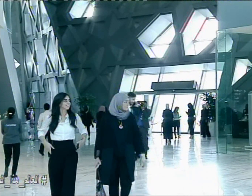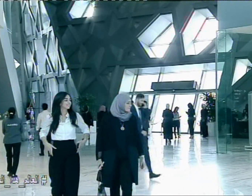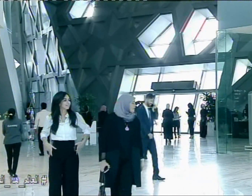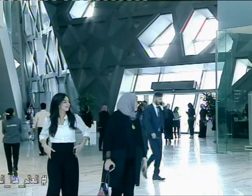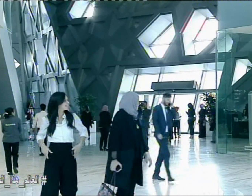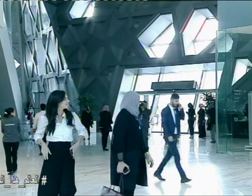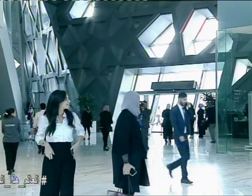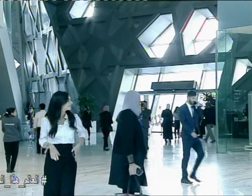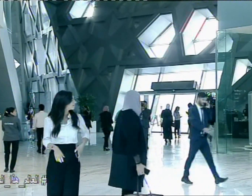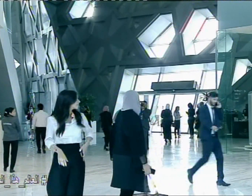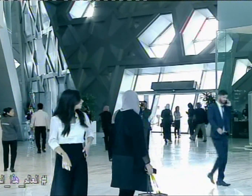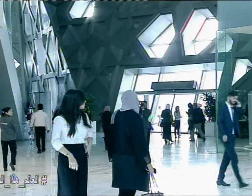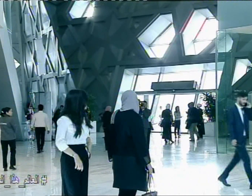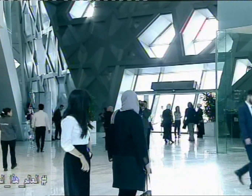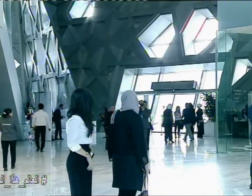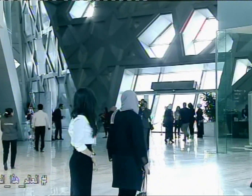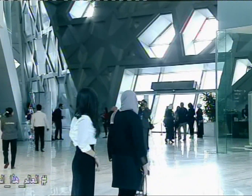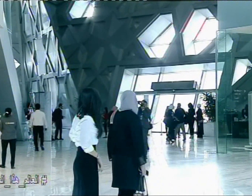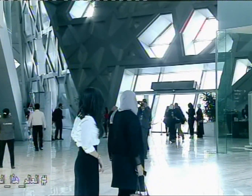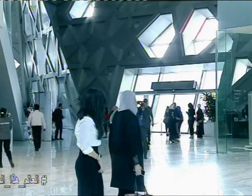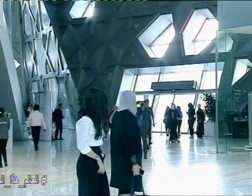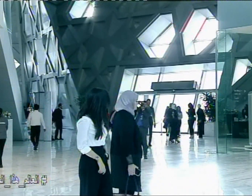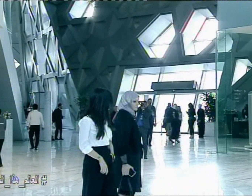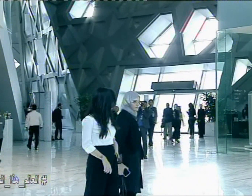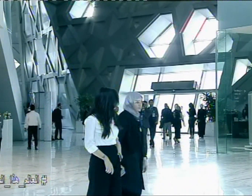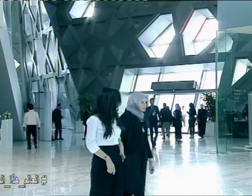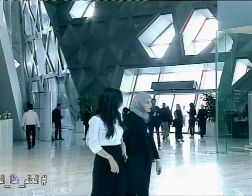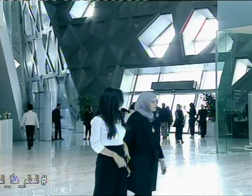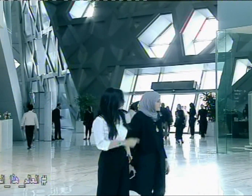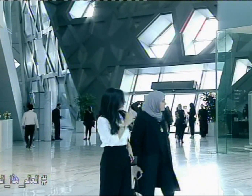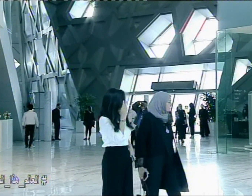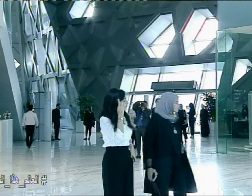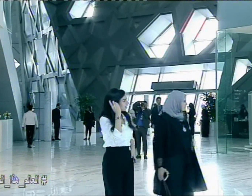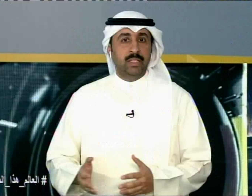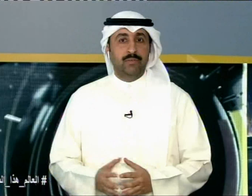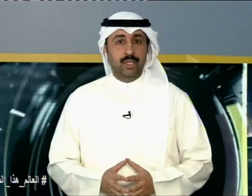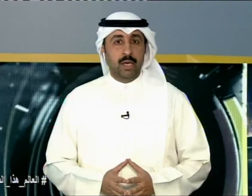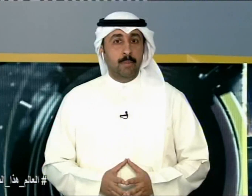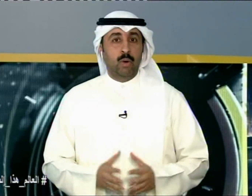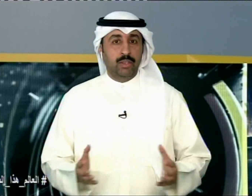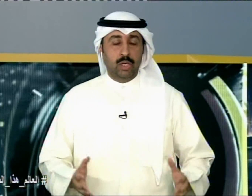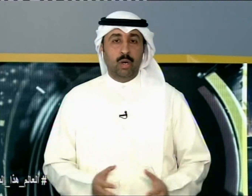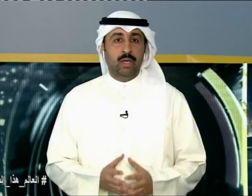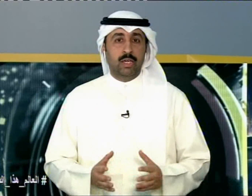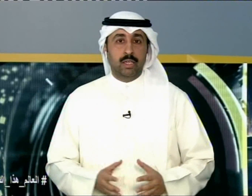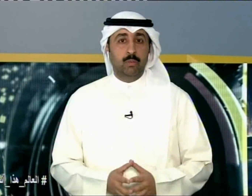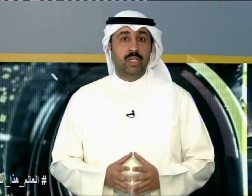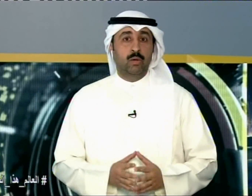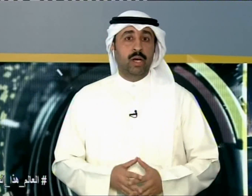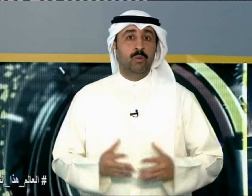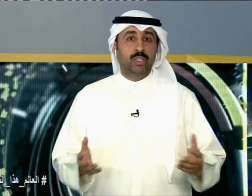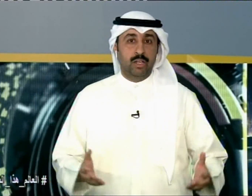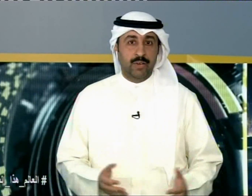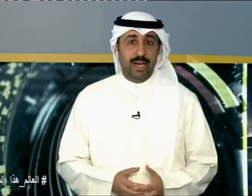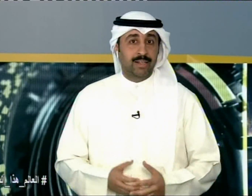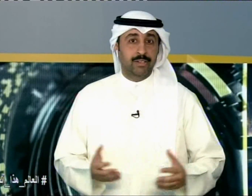مساء. الفعاليات والجلسات الحوارية تضمنتها ورش عمل تكلمت في مواضيع وقضايا